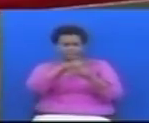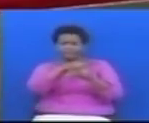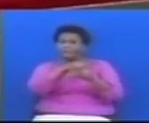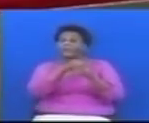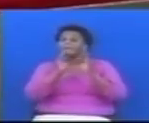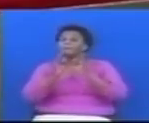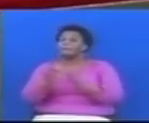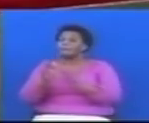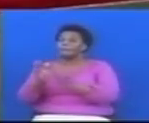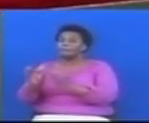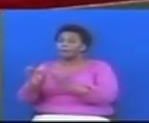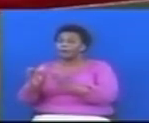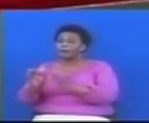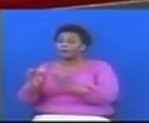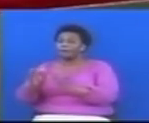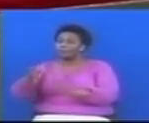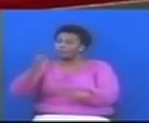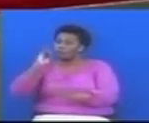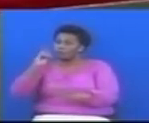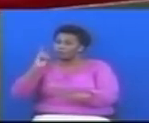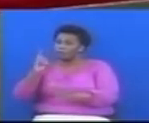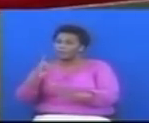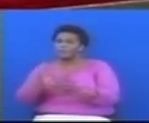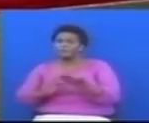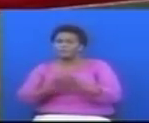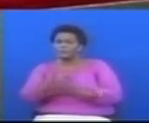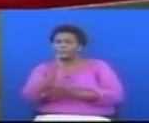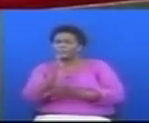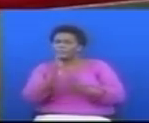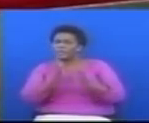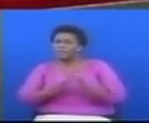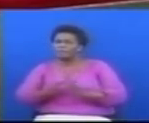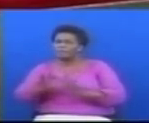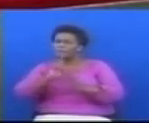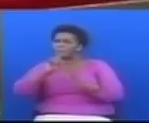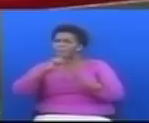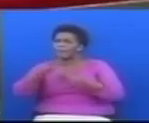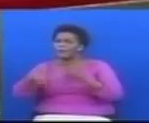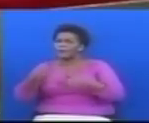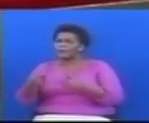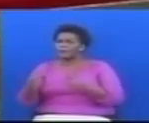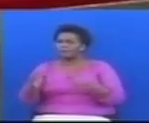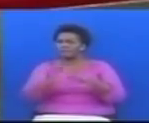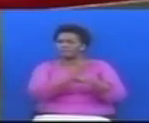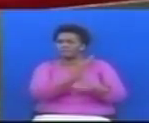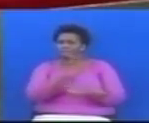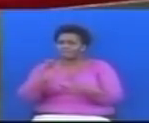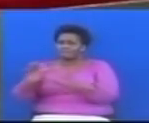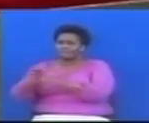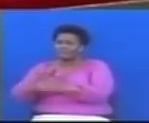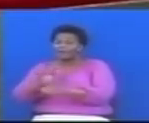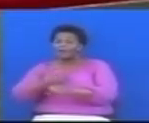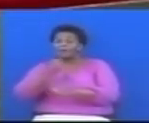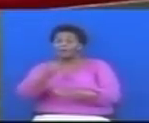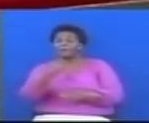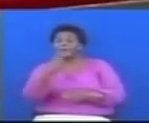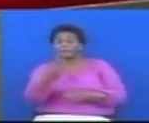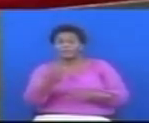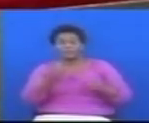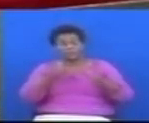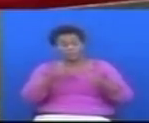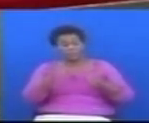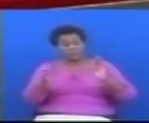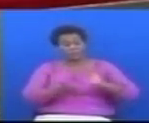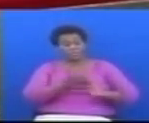umeme kupitia mradi wa ujazilizi densification awamu ya pili unaotarajiwa kuanza mwezi Julai 2019. Aidha, mradi